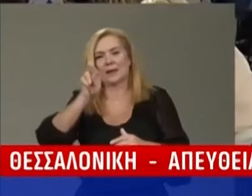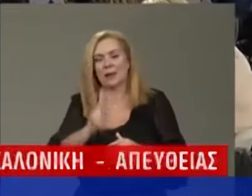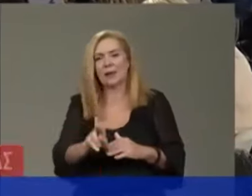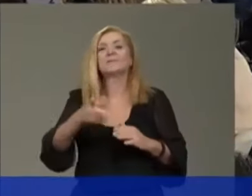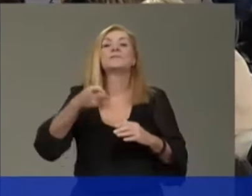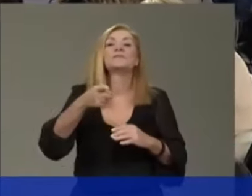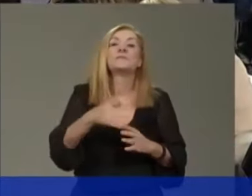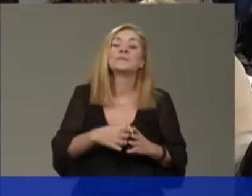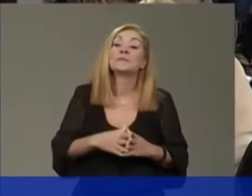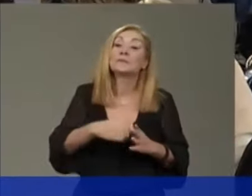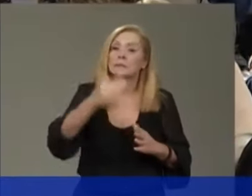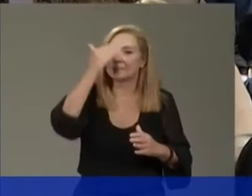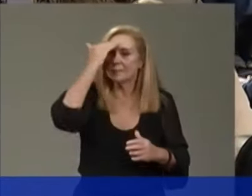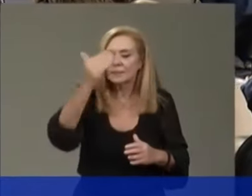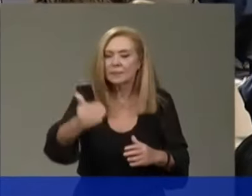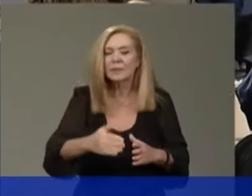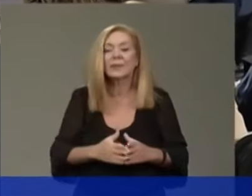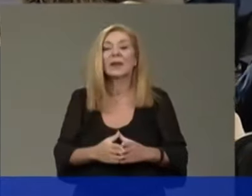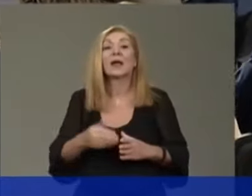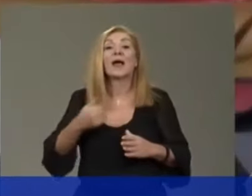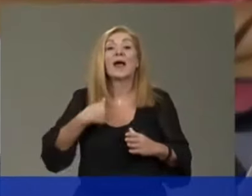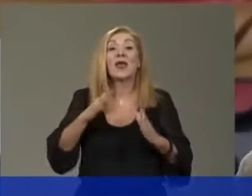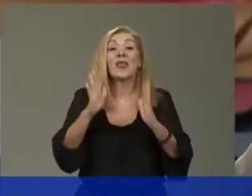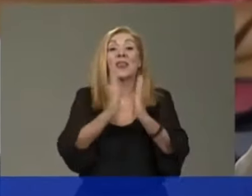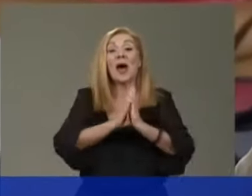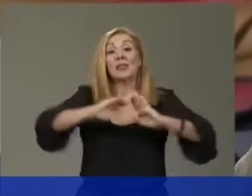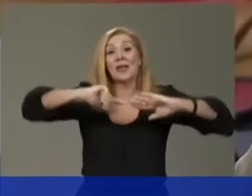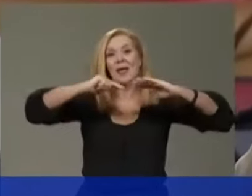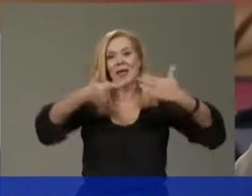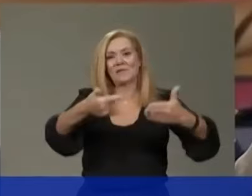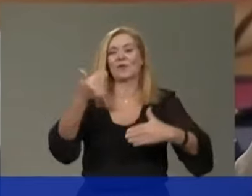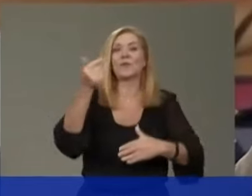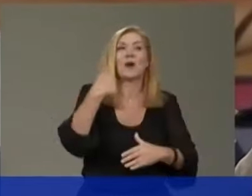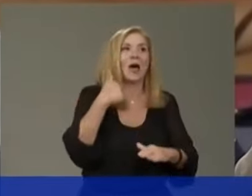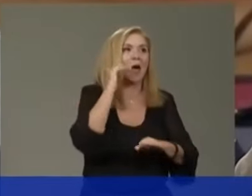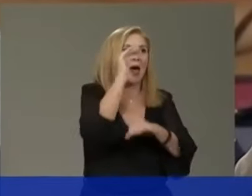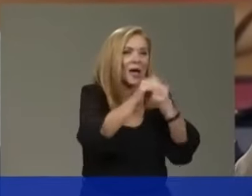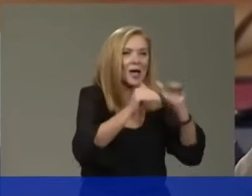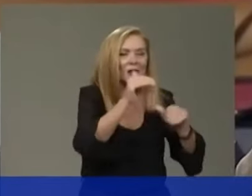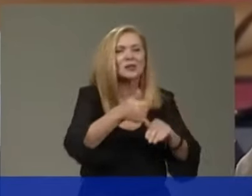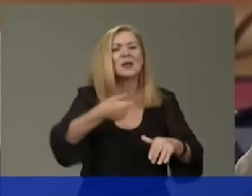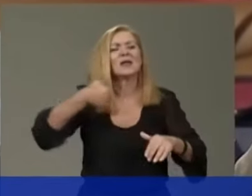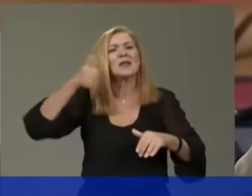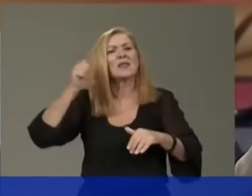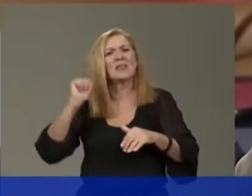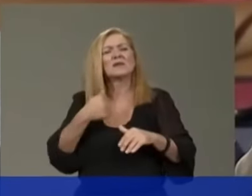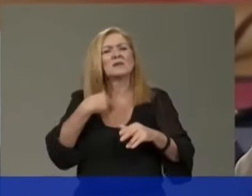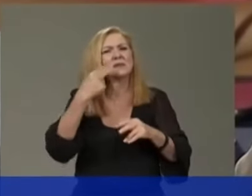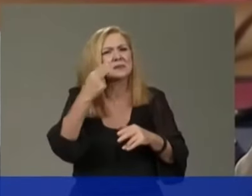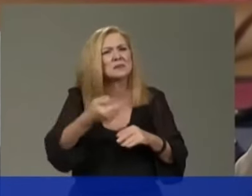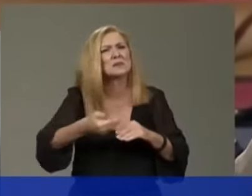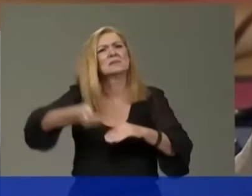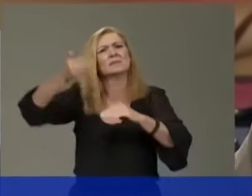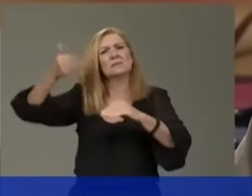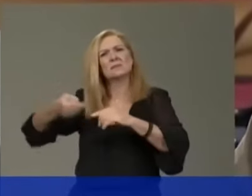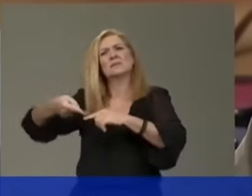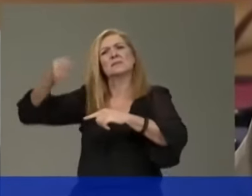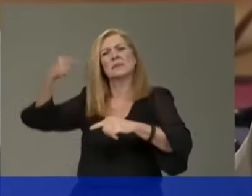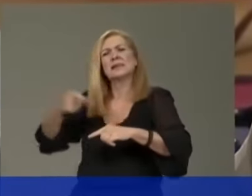Κύριε Πρόεδρε, καλησπέρα σας. Είμαι η 17η ερώτηση αυτής της συνέντευξης τύπου και επειδή χθες ανέτρεξα σε προηγούμενες συνέντευξεις